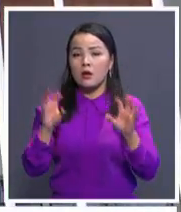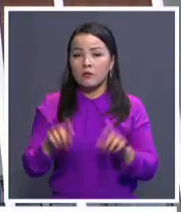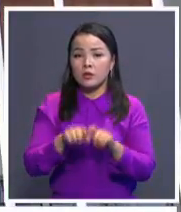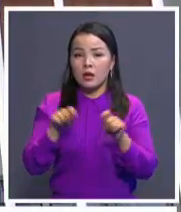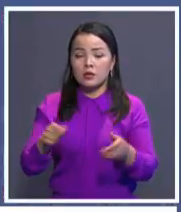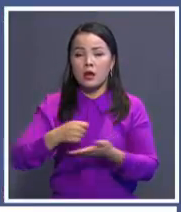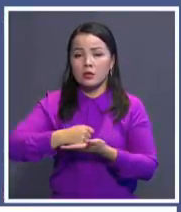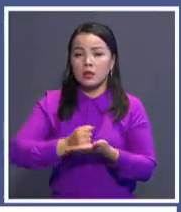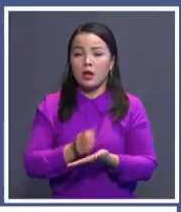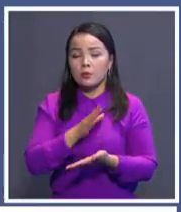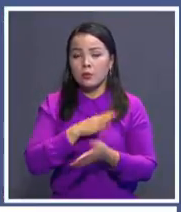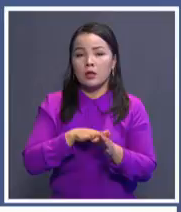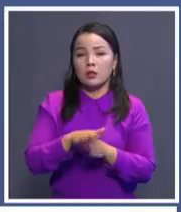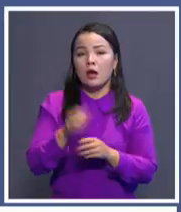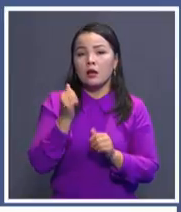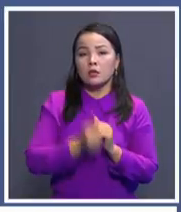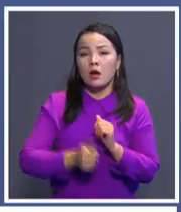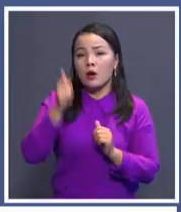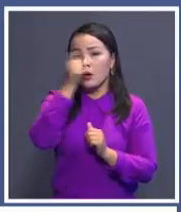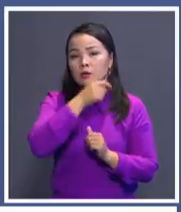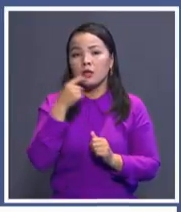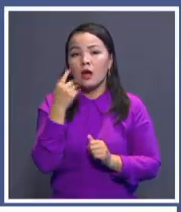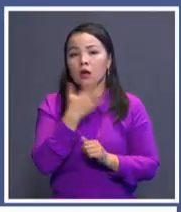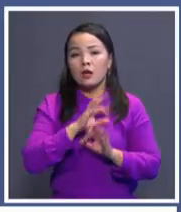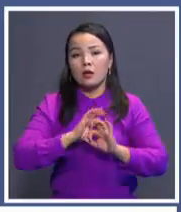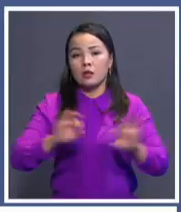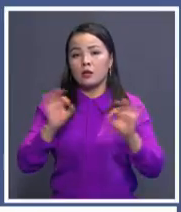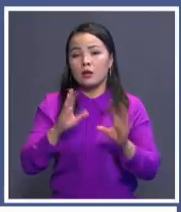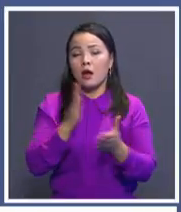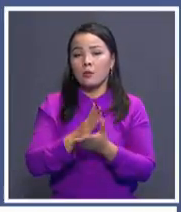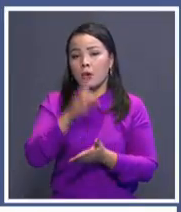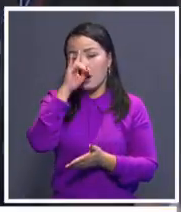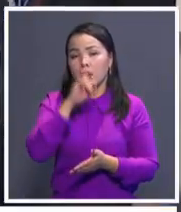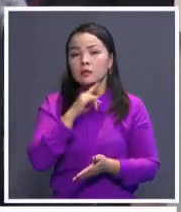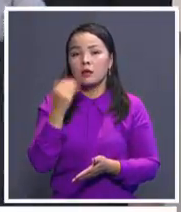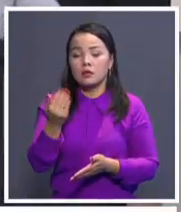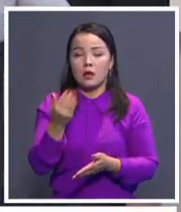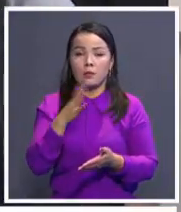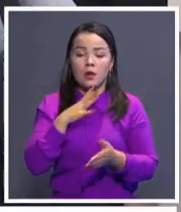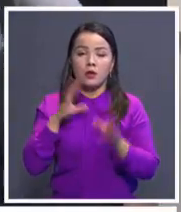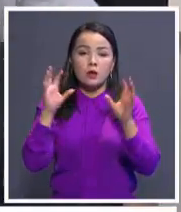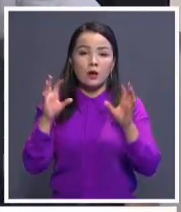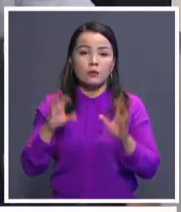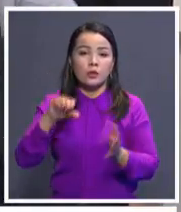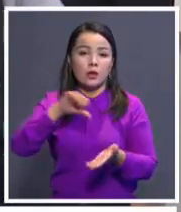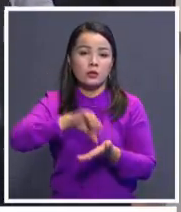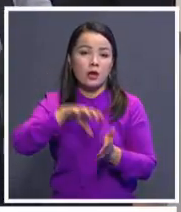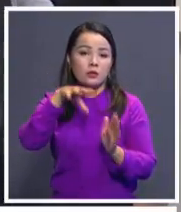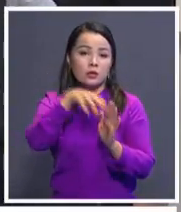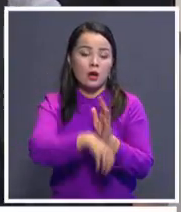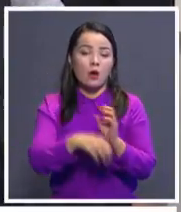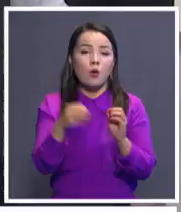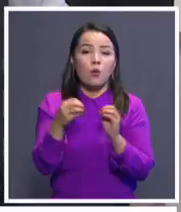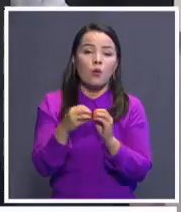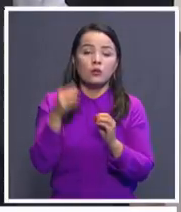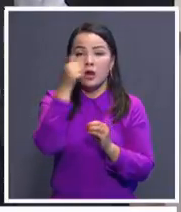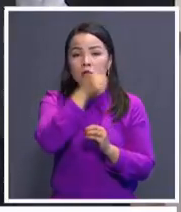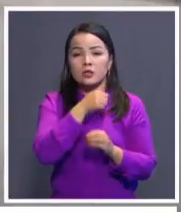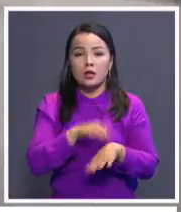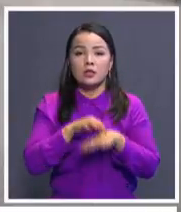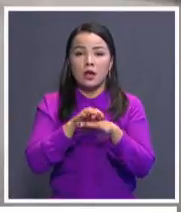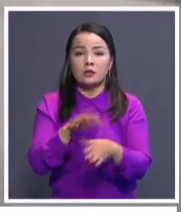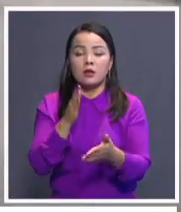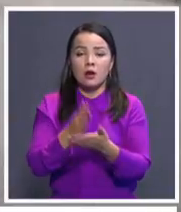қалай орындалып жатқанын әр ел жыл сайын баяндап отырады. Қазақстанның конвенцияға қосылғанына биыл 10 жыл. Осы уақыт аралығында